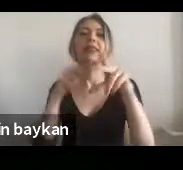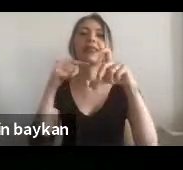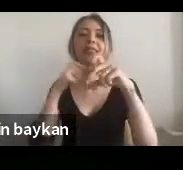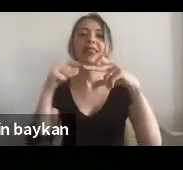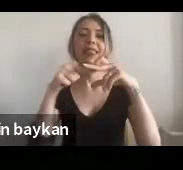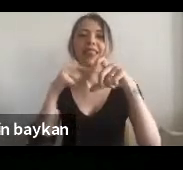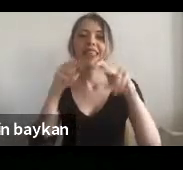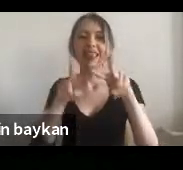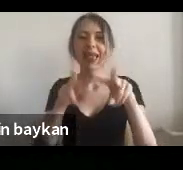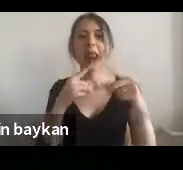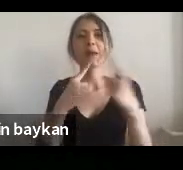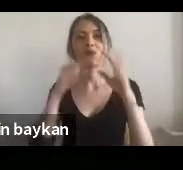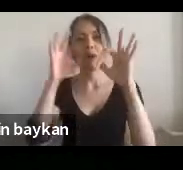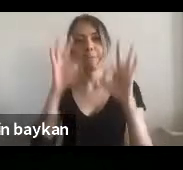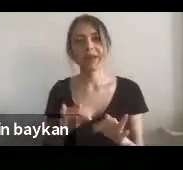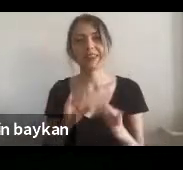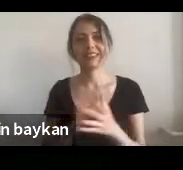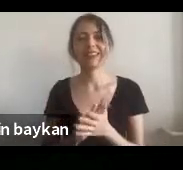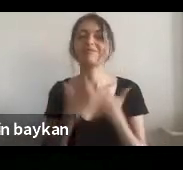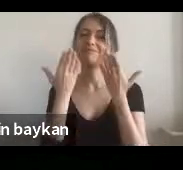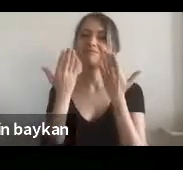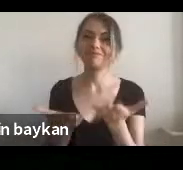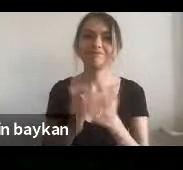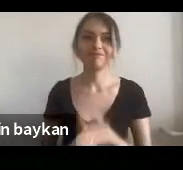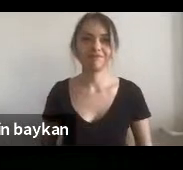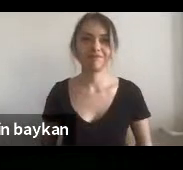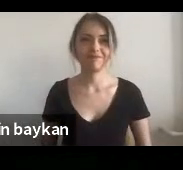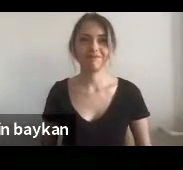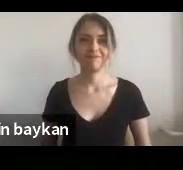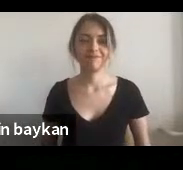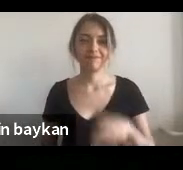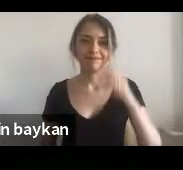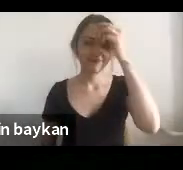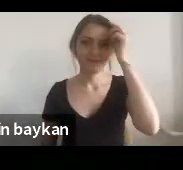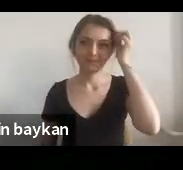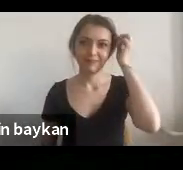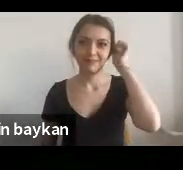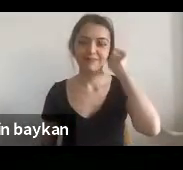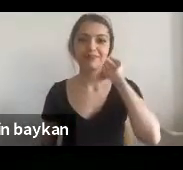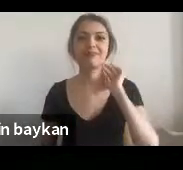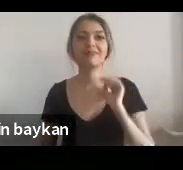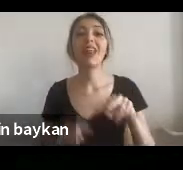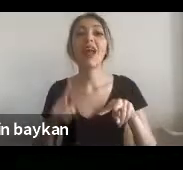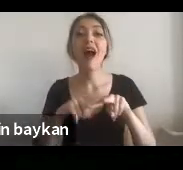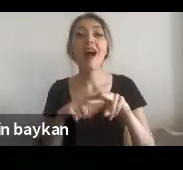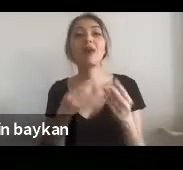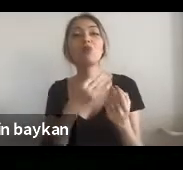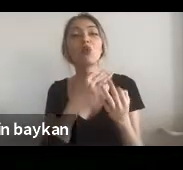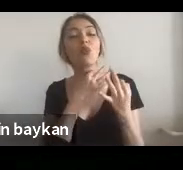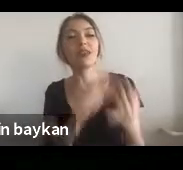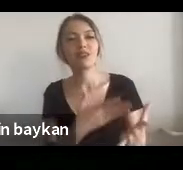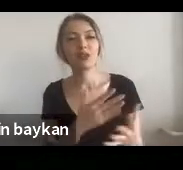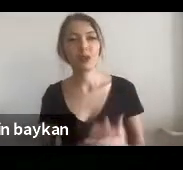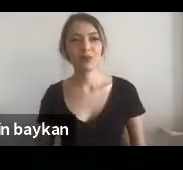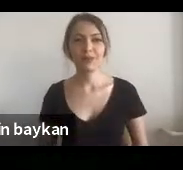Kerem'e bırakmak istiyorum. Buyur Kerem, söz sende. Adem çok teşekkürler.